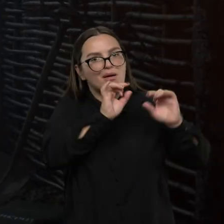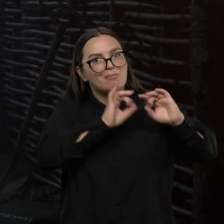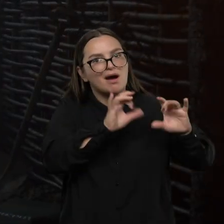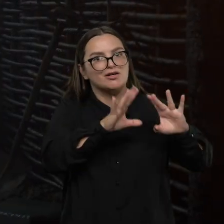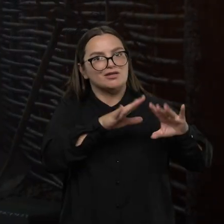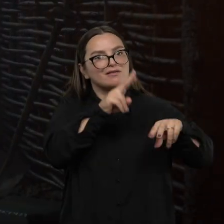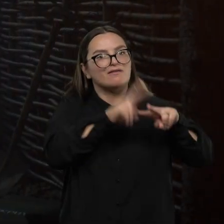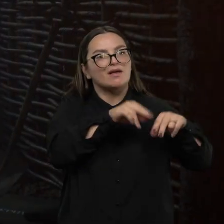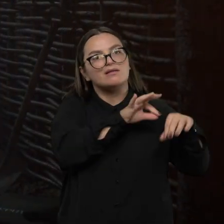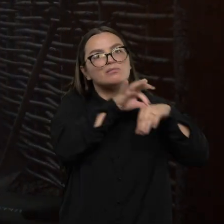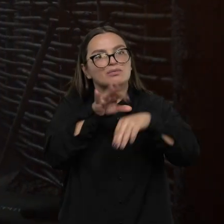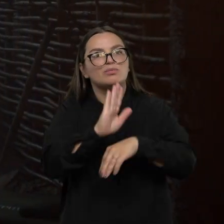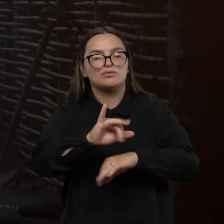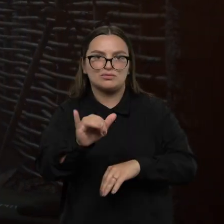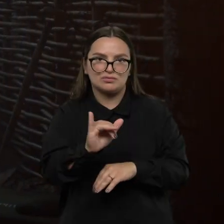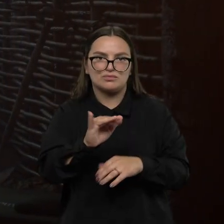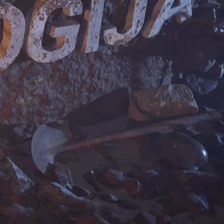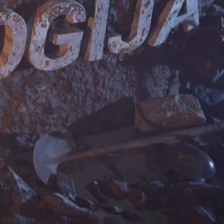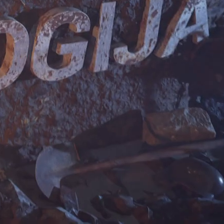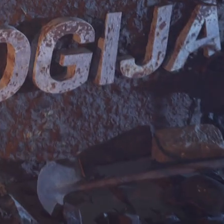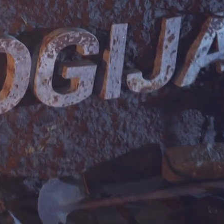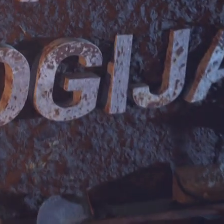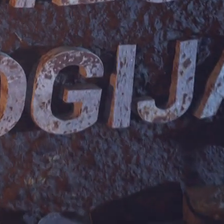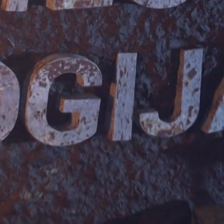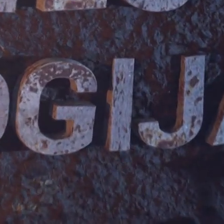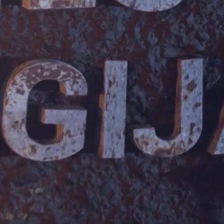Tokiems dalykams žmonės reikia paruošti.